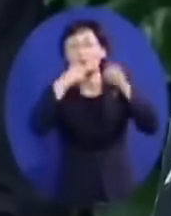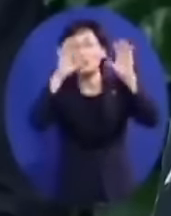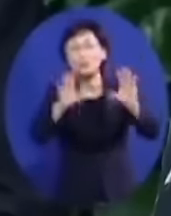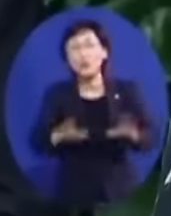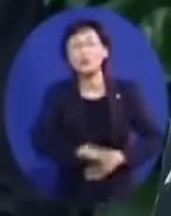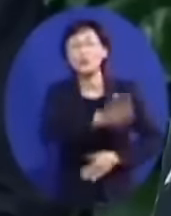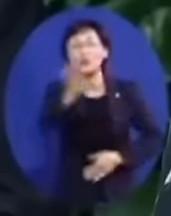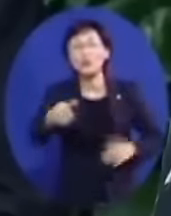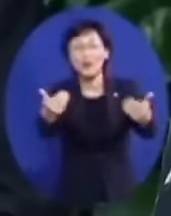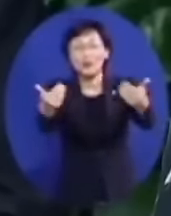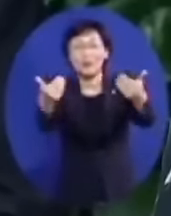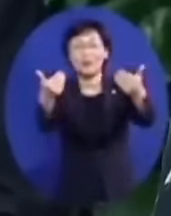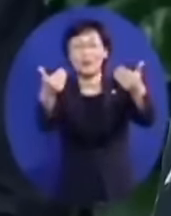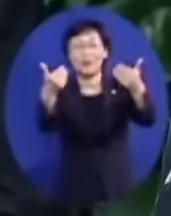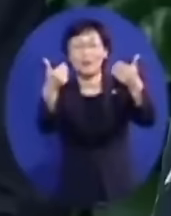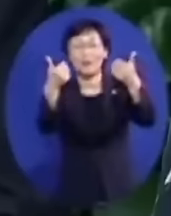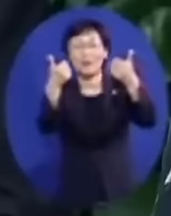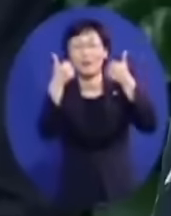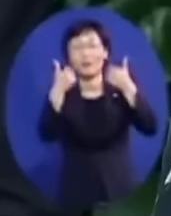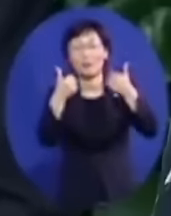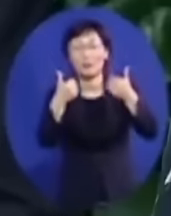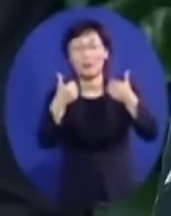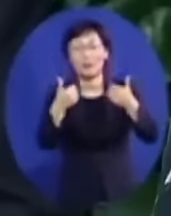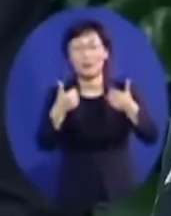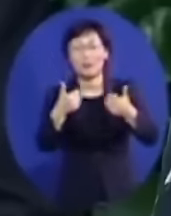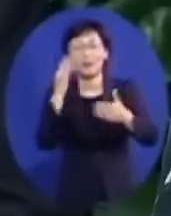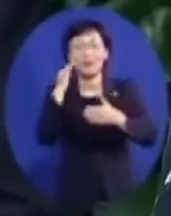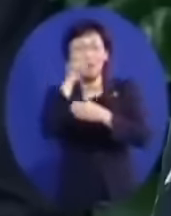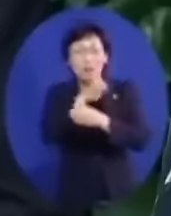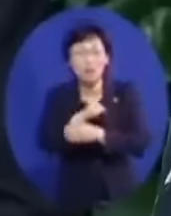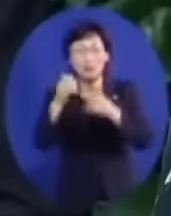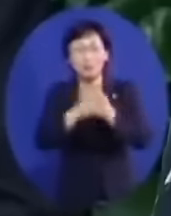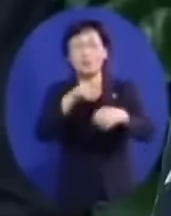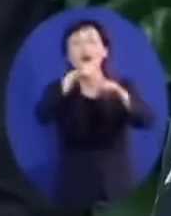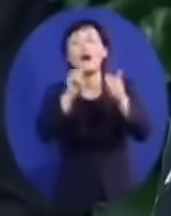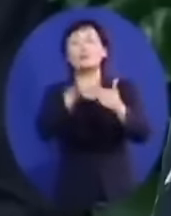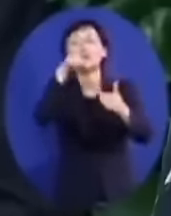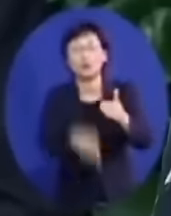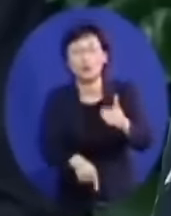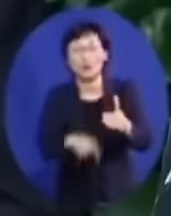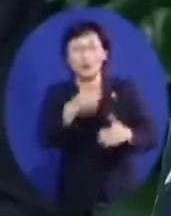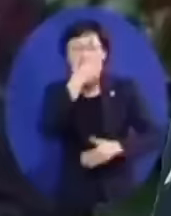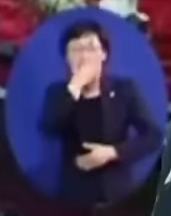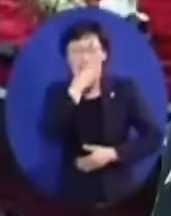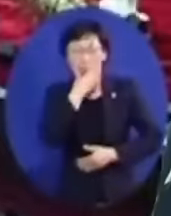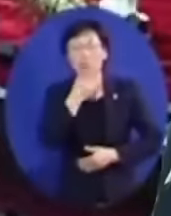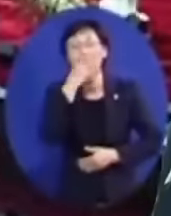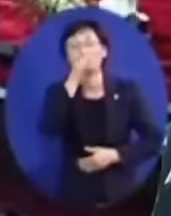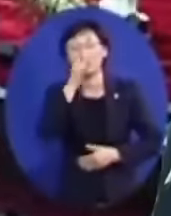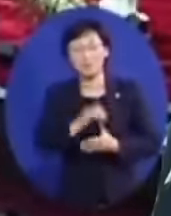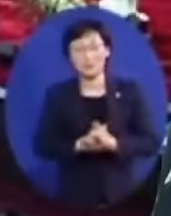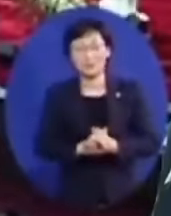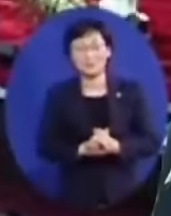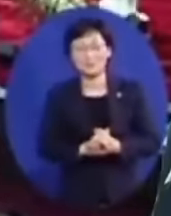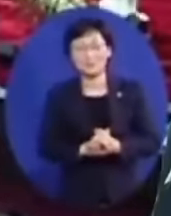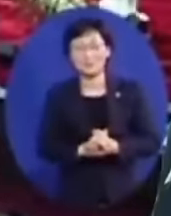우리를 향해서 주렁주렁 열매 맺고 있으니 우리가 마음속에 행복하지 아니할 수 없는 것입니다.